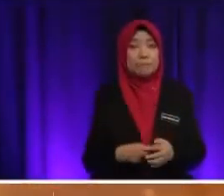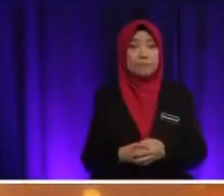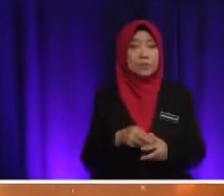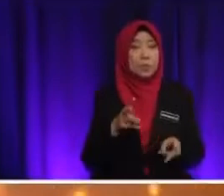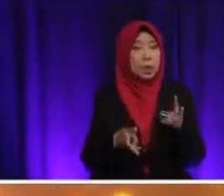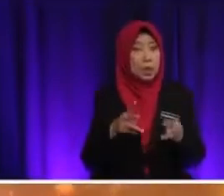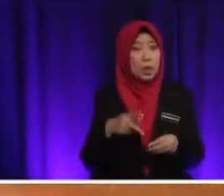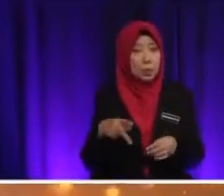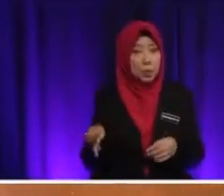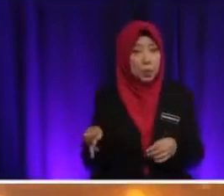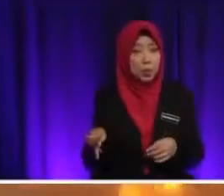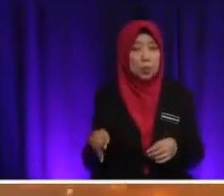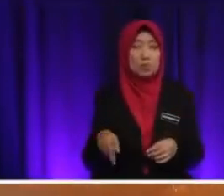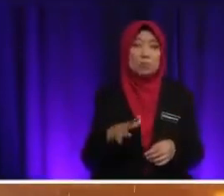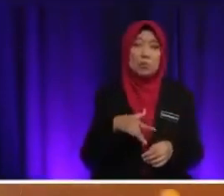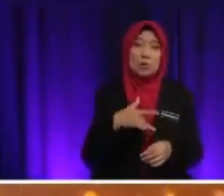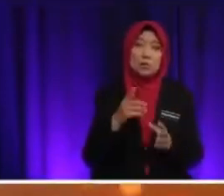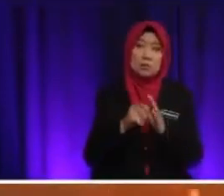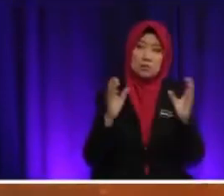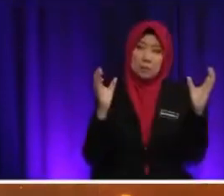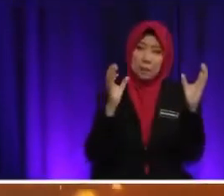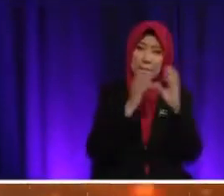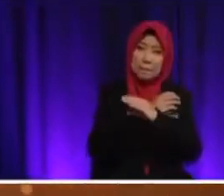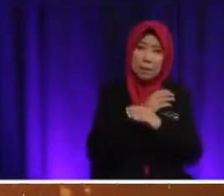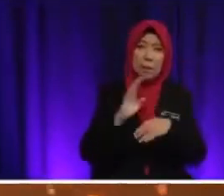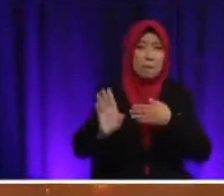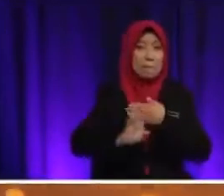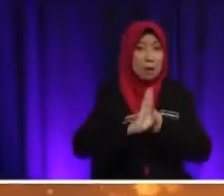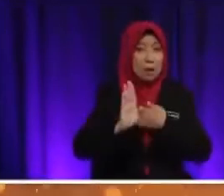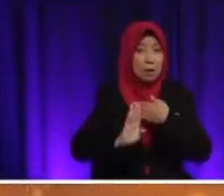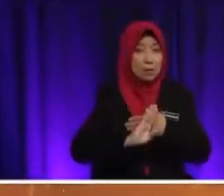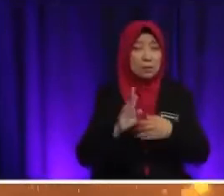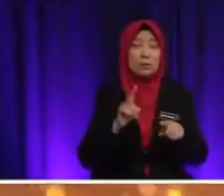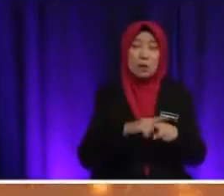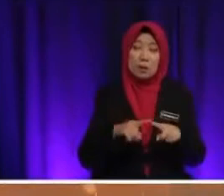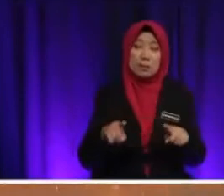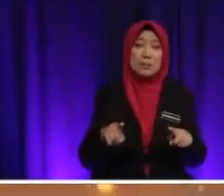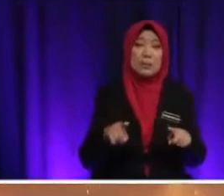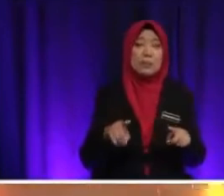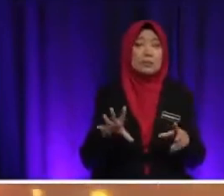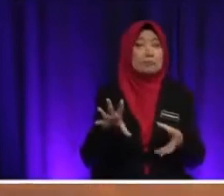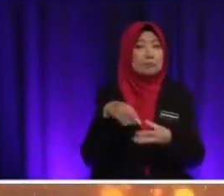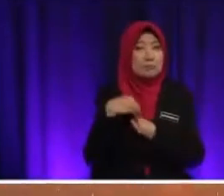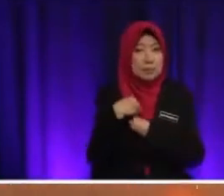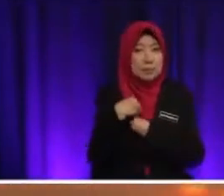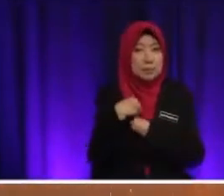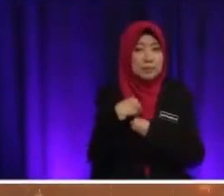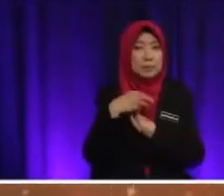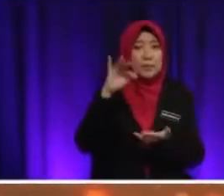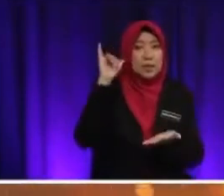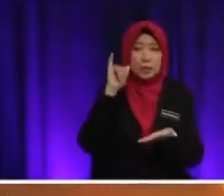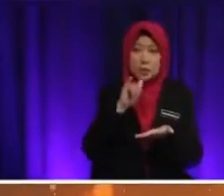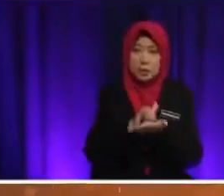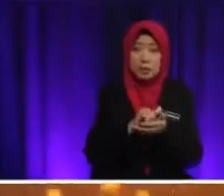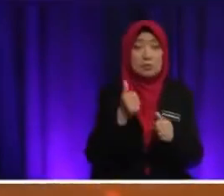walaupun tercabar. Betul. Diancam bahaya dan sebagainya. Terima kasih juga bagi dua markah dekat Fitri. Okey, kita tengok jawapannya. Meyakini setiap